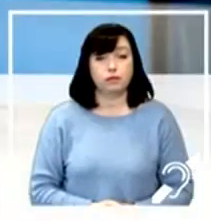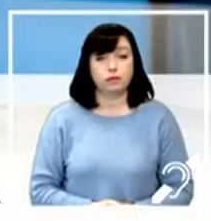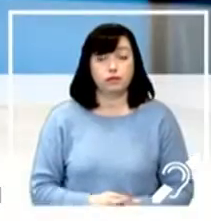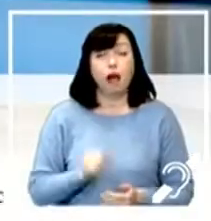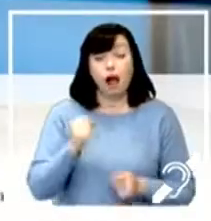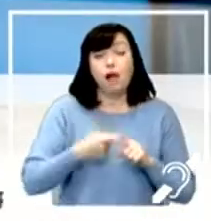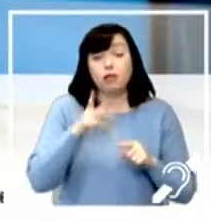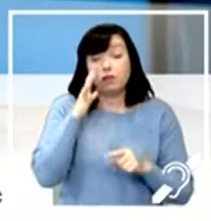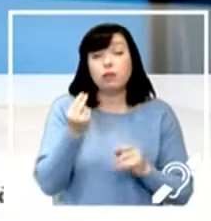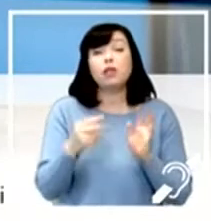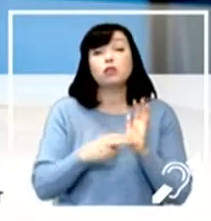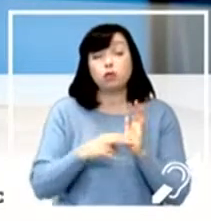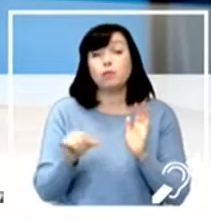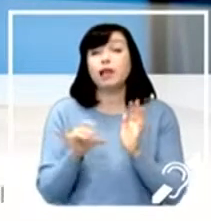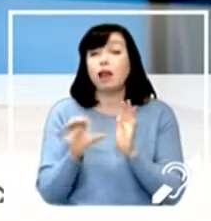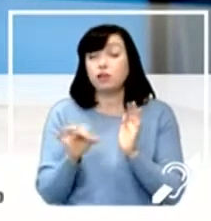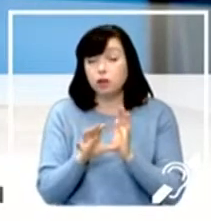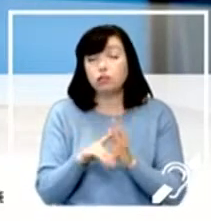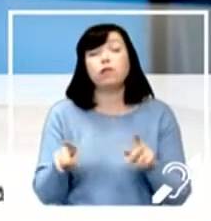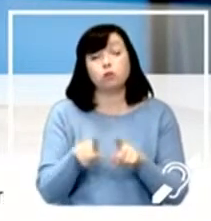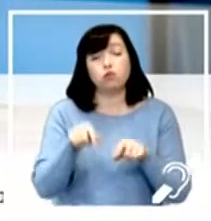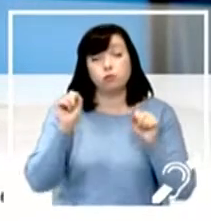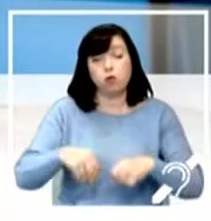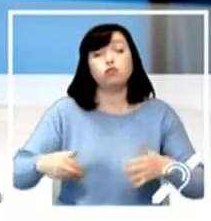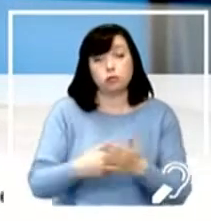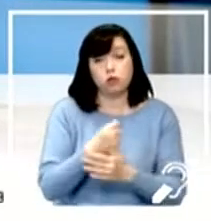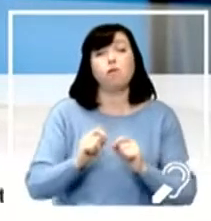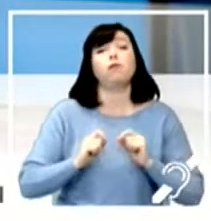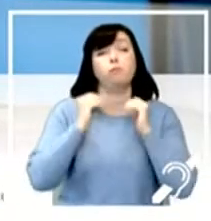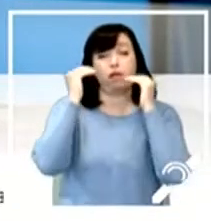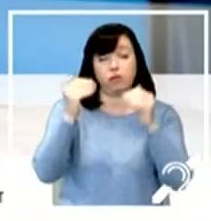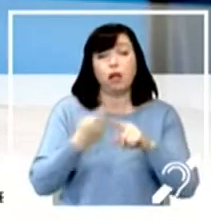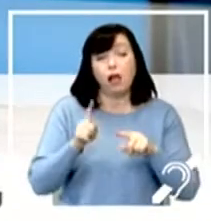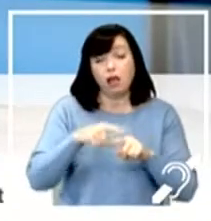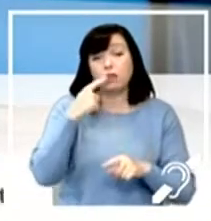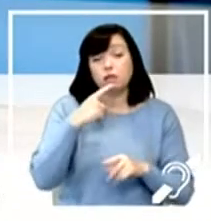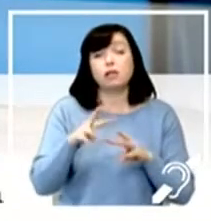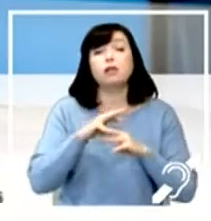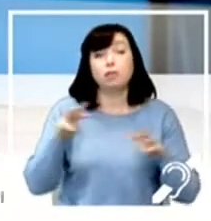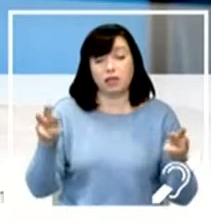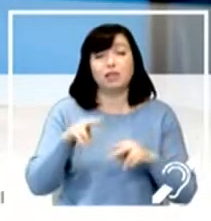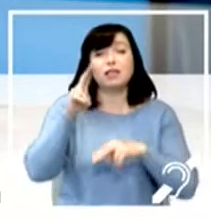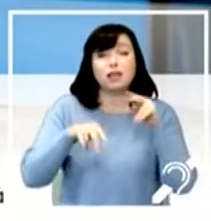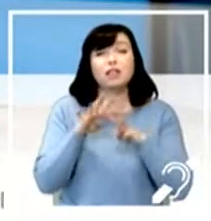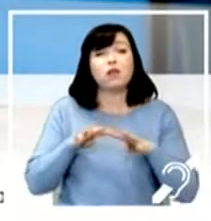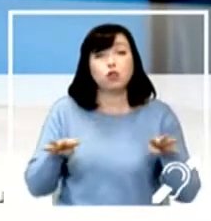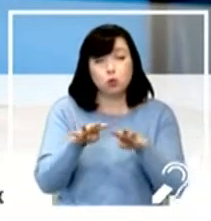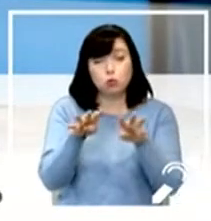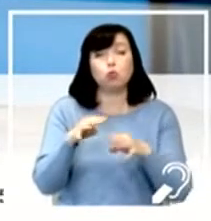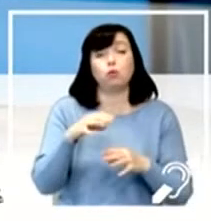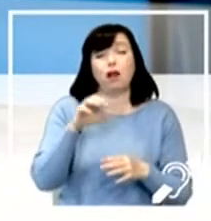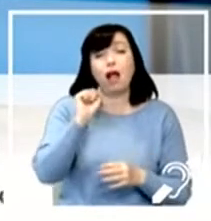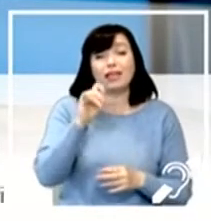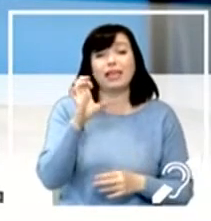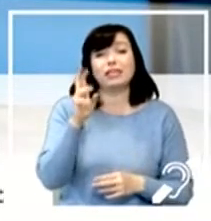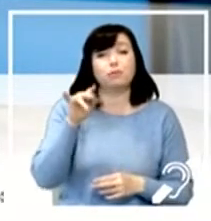Între timp, tariful la energia electrică ar putea crește din nou. Declarația a fost făcută de ministrul infrastructurii și dezvoltării regionale